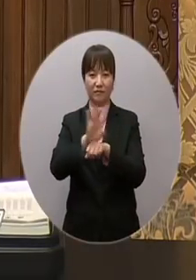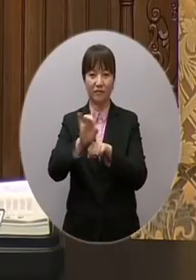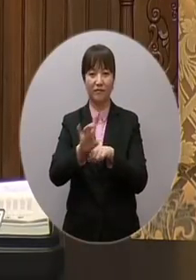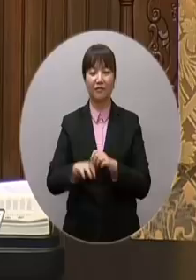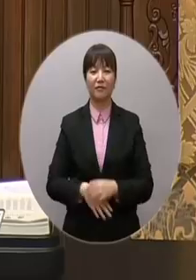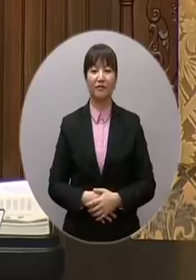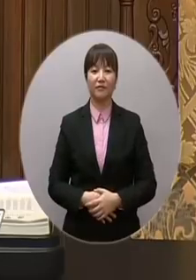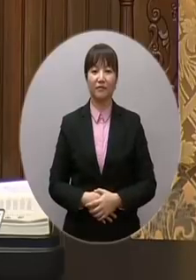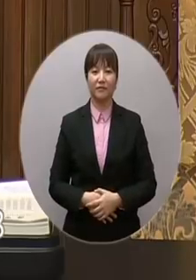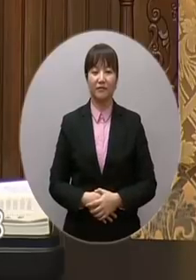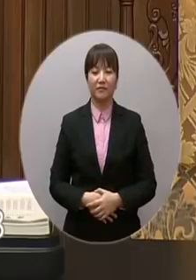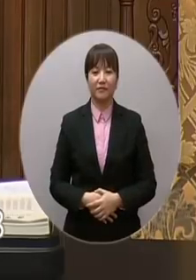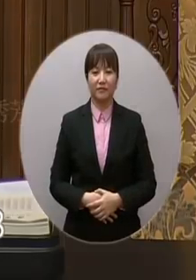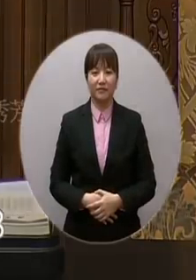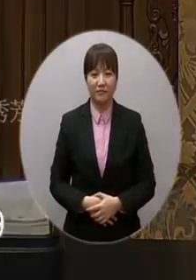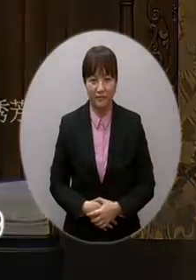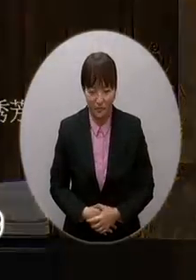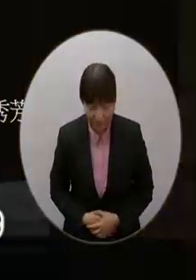15分钟。